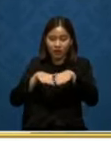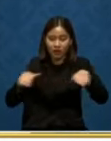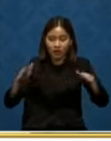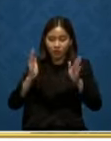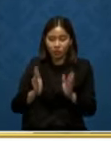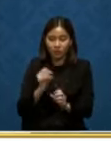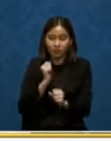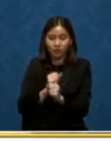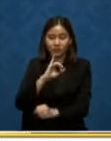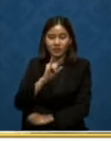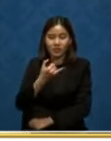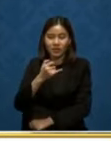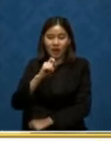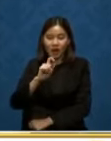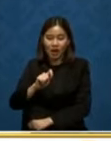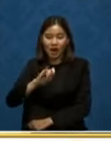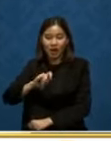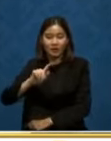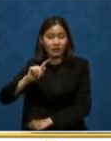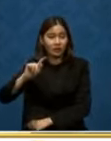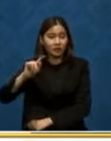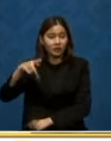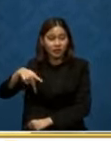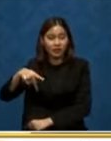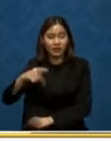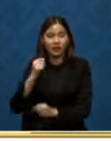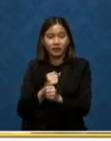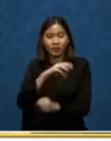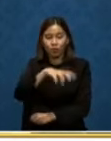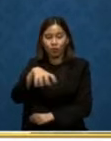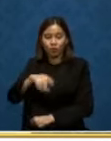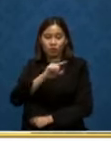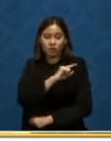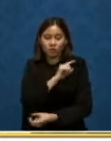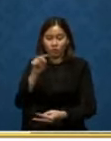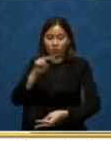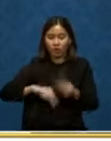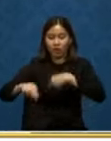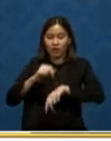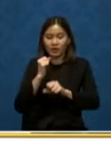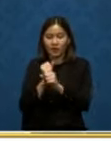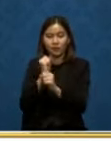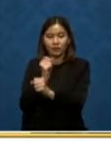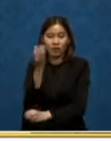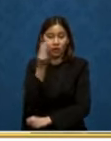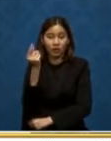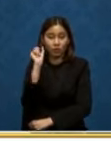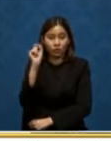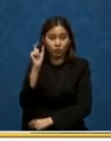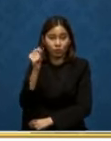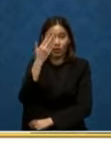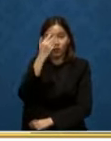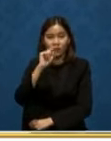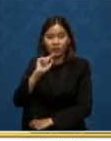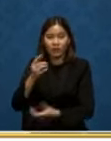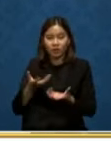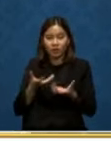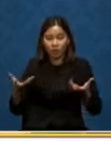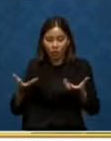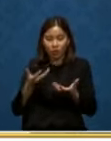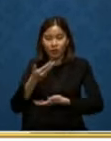หรือเจพีช่วยให้หน่วยงานที่เกี่ยวข้องนะครับดำเนินการให้เร็วที่สุดเพื่อรองรับกับสินค้าเกษตรกรที่จะออก